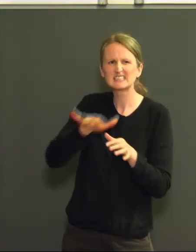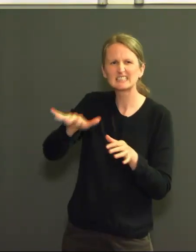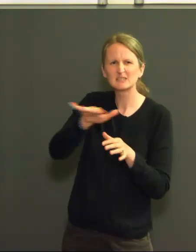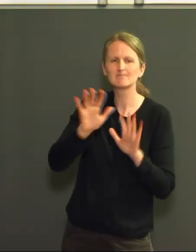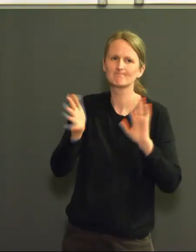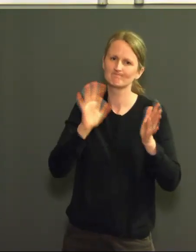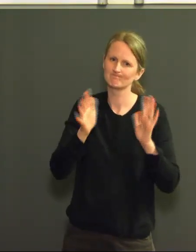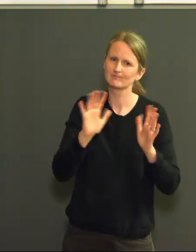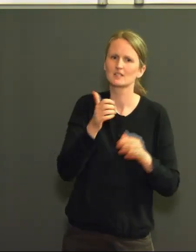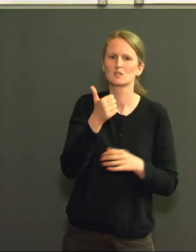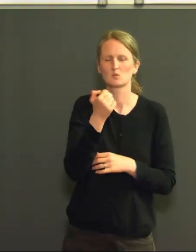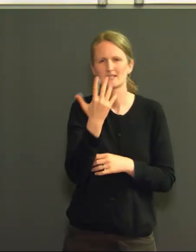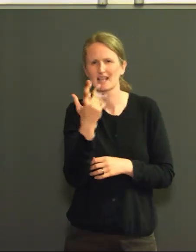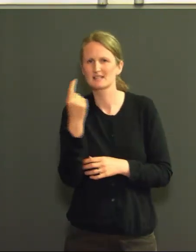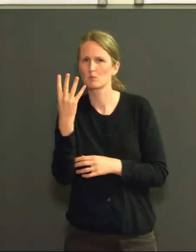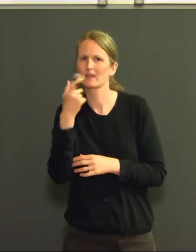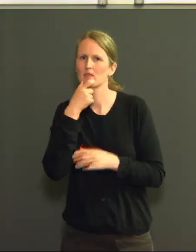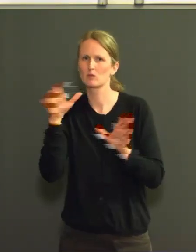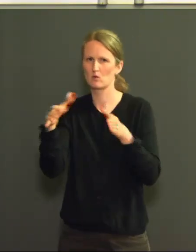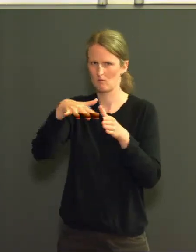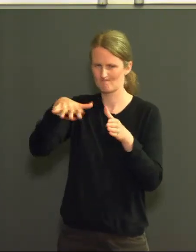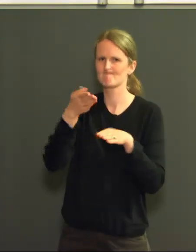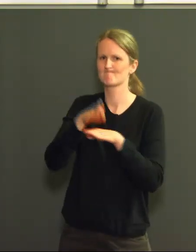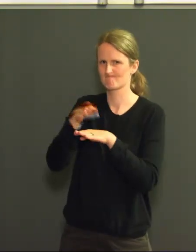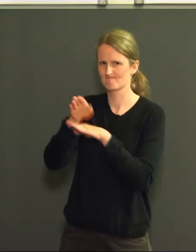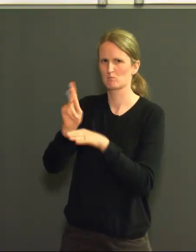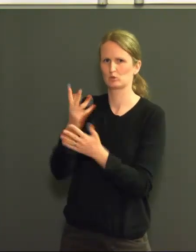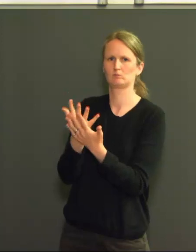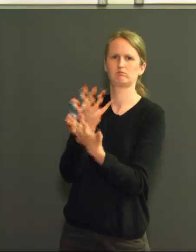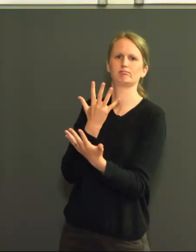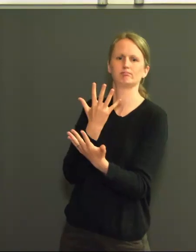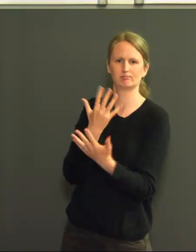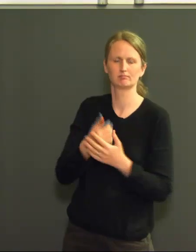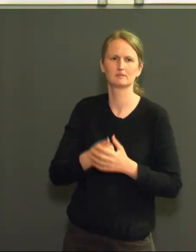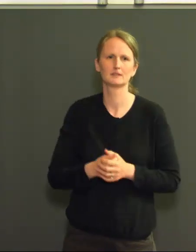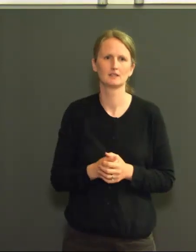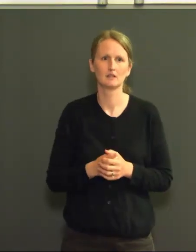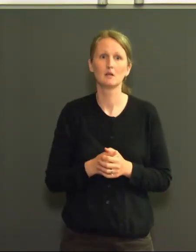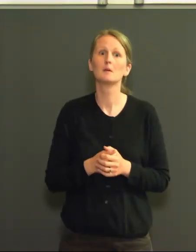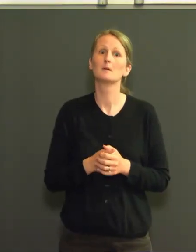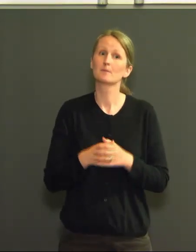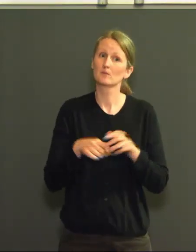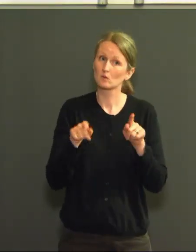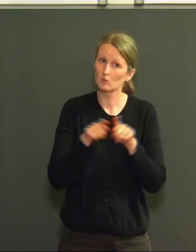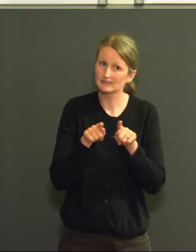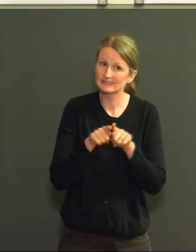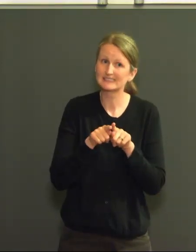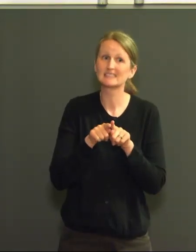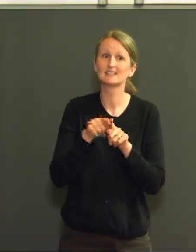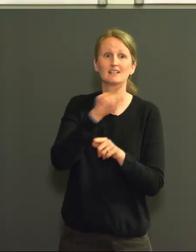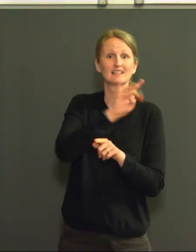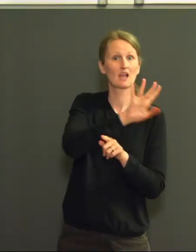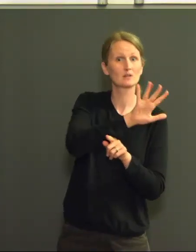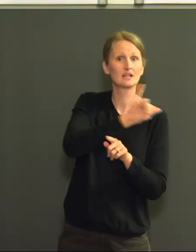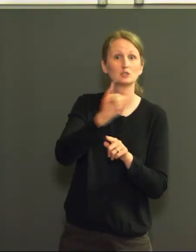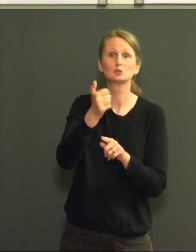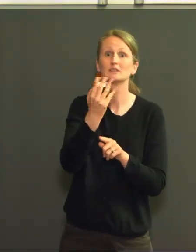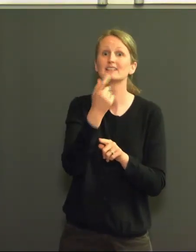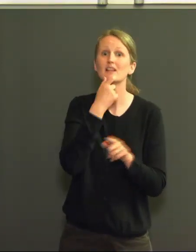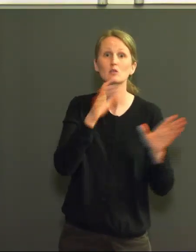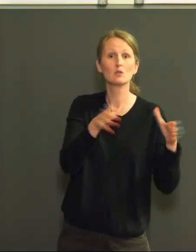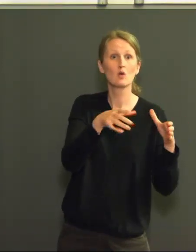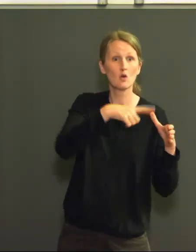on a maintenant, et on l'a déjà évoqué, mais ça se confirme, finalement un peu plus de décès dans les tranches d'âge 45-64 ans que ce